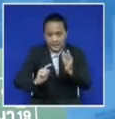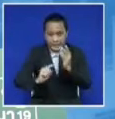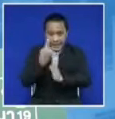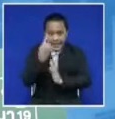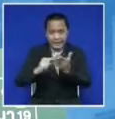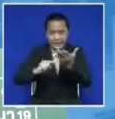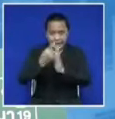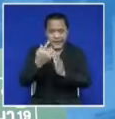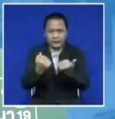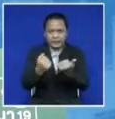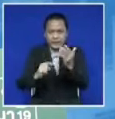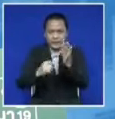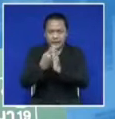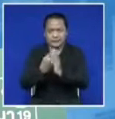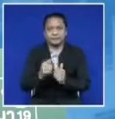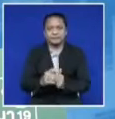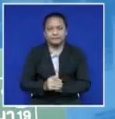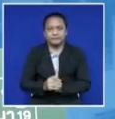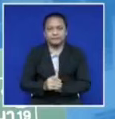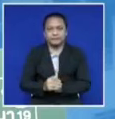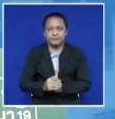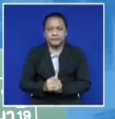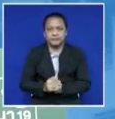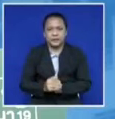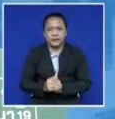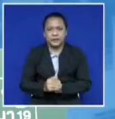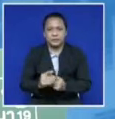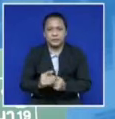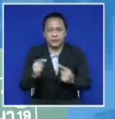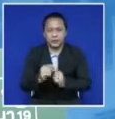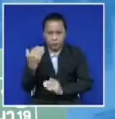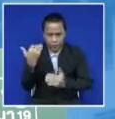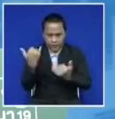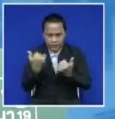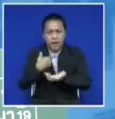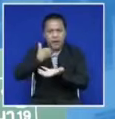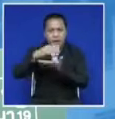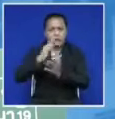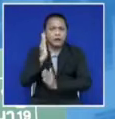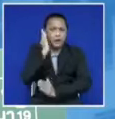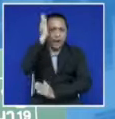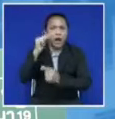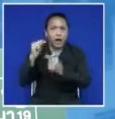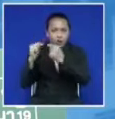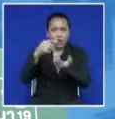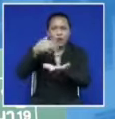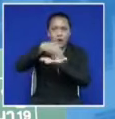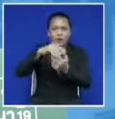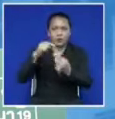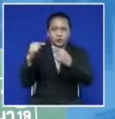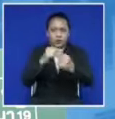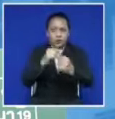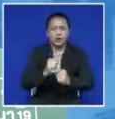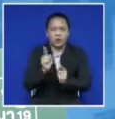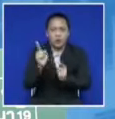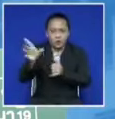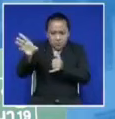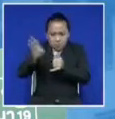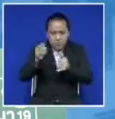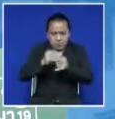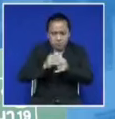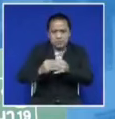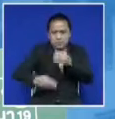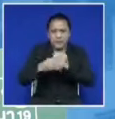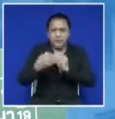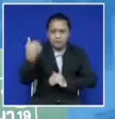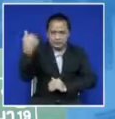านั้นเท่าที่เราได้มานะครับแล้วจะมีผลที่เราจะต้องรายงานในระยะต่อไปซึ่งจะคงจะพบผู้ติดเชื้ออยู่จำนวนม